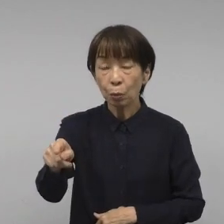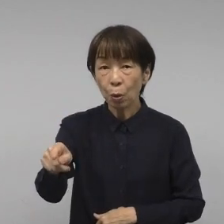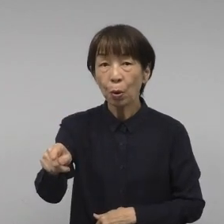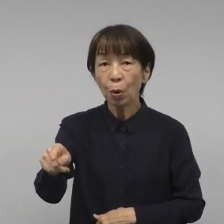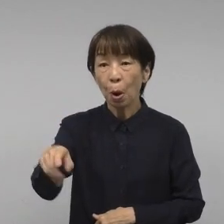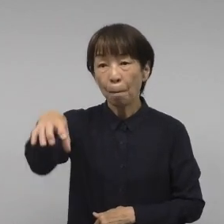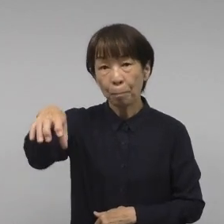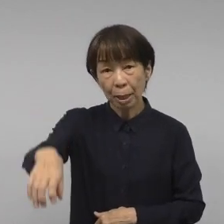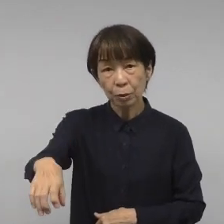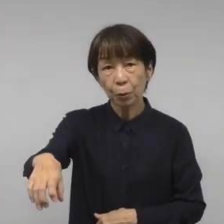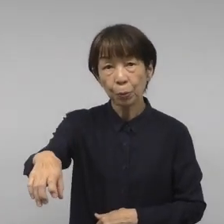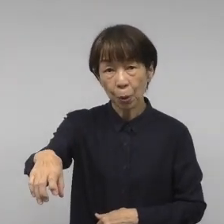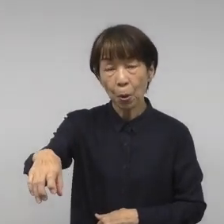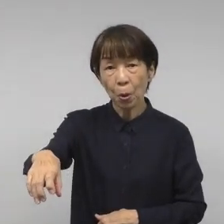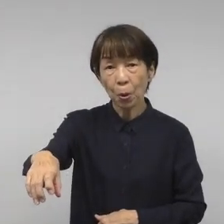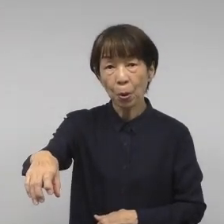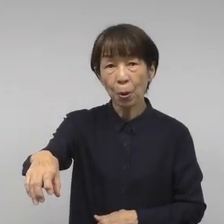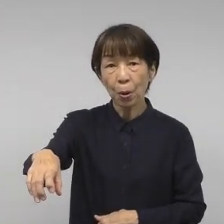会社の場所を、